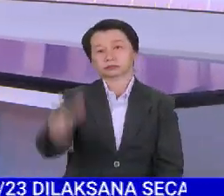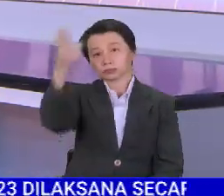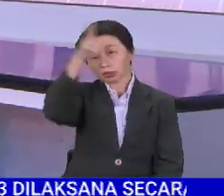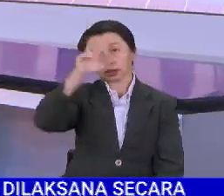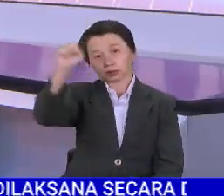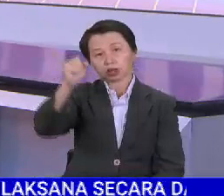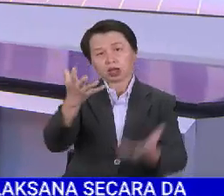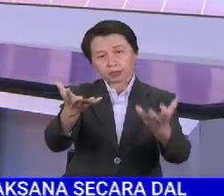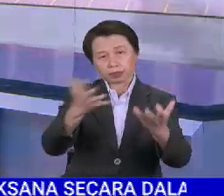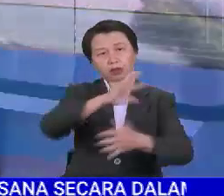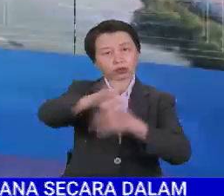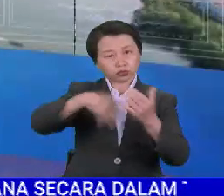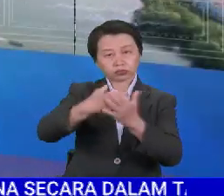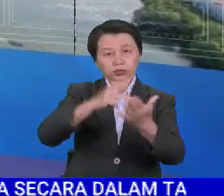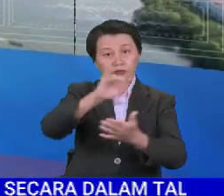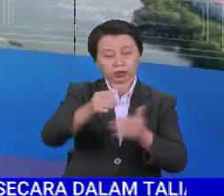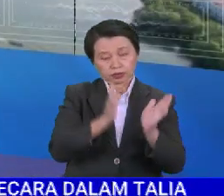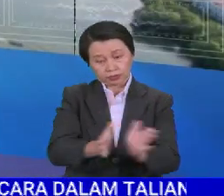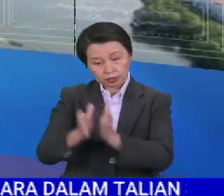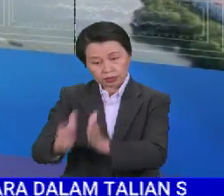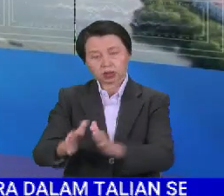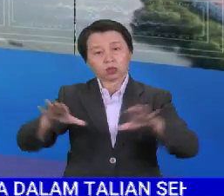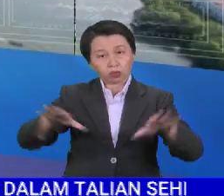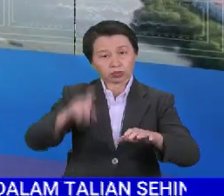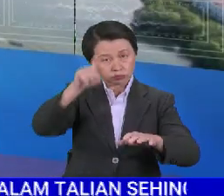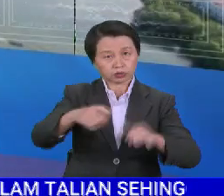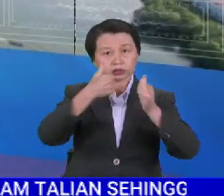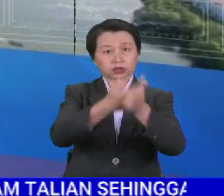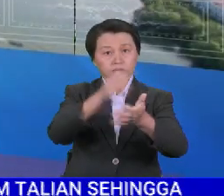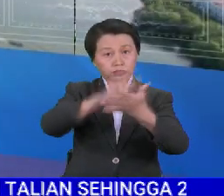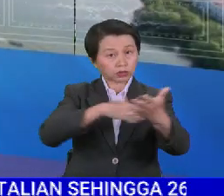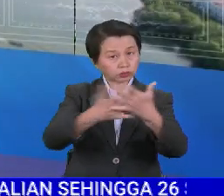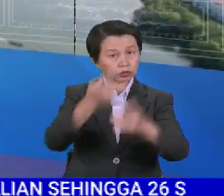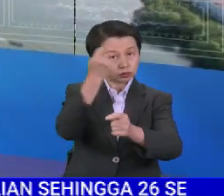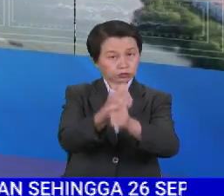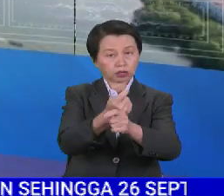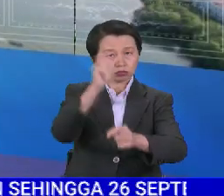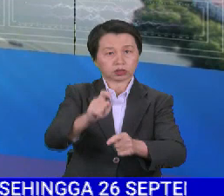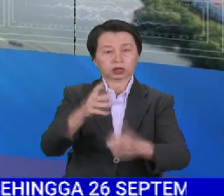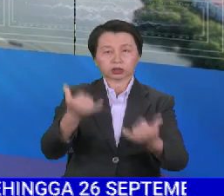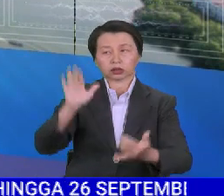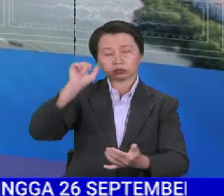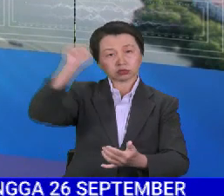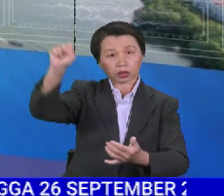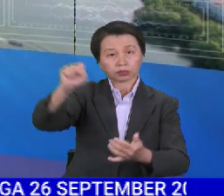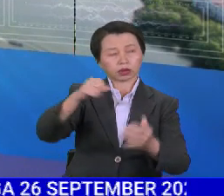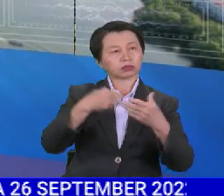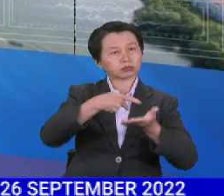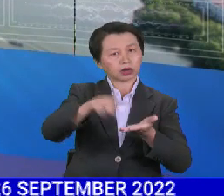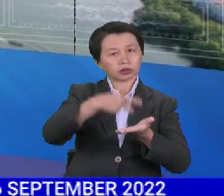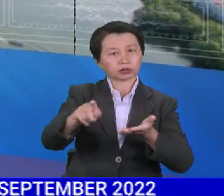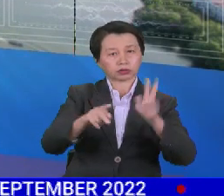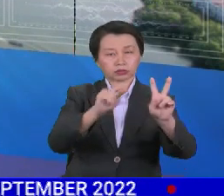semua Project pembangunan yang dirancang dilaksana mengikut jadwal ditetapkan sehingga kini sampah membelanjakan dua perpuluhan